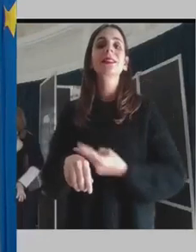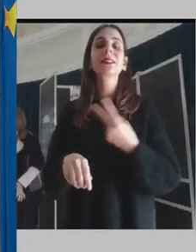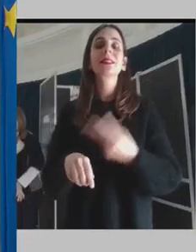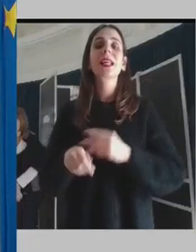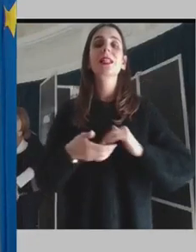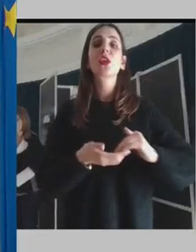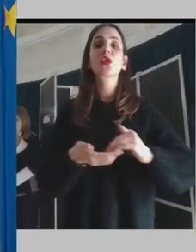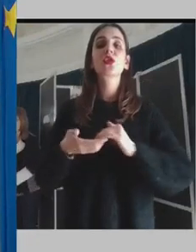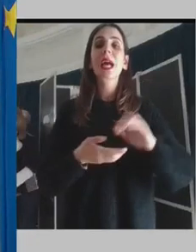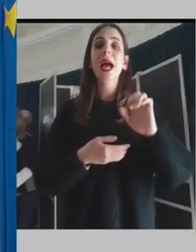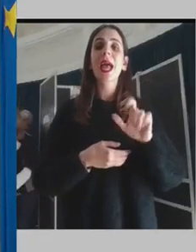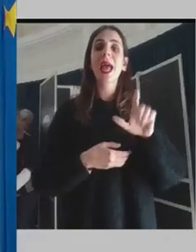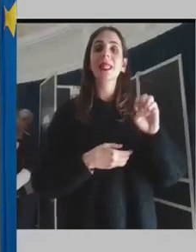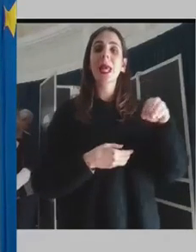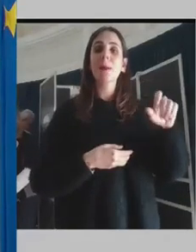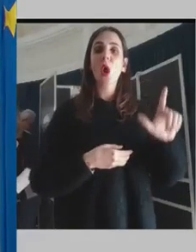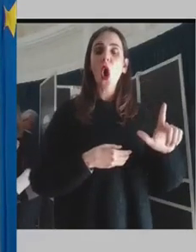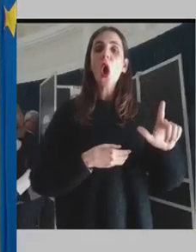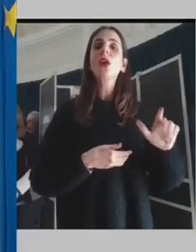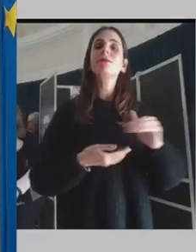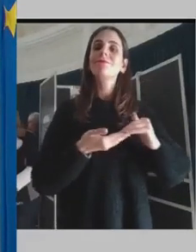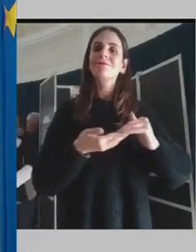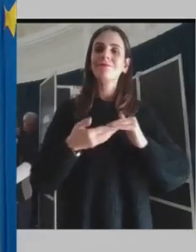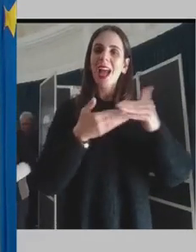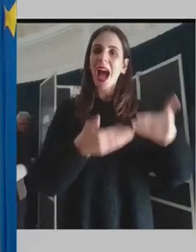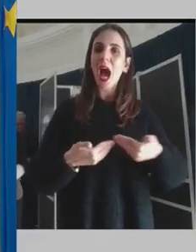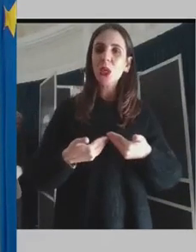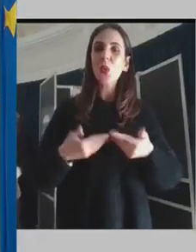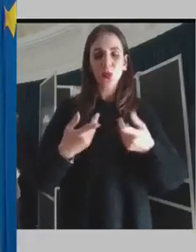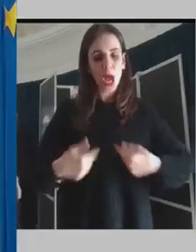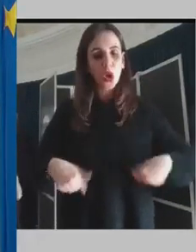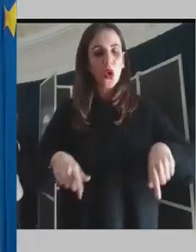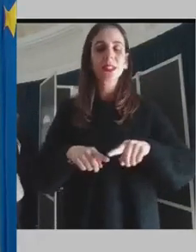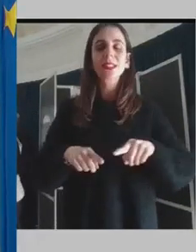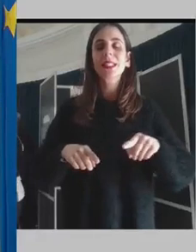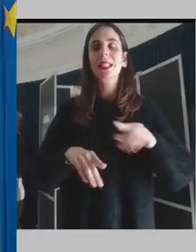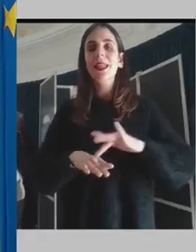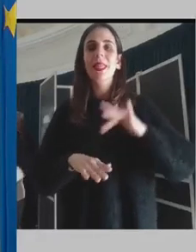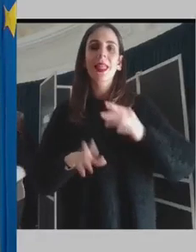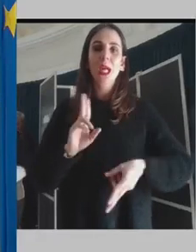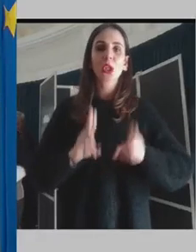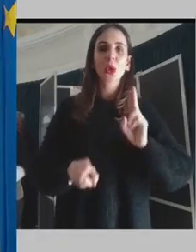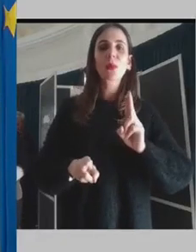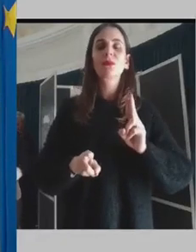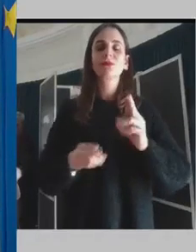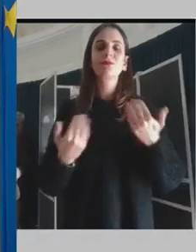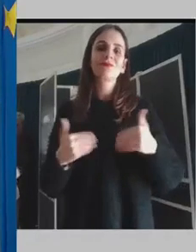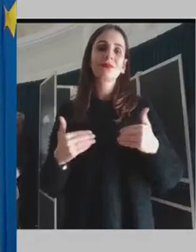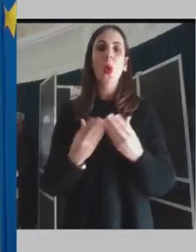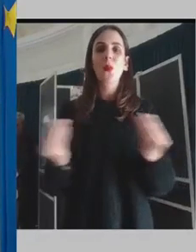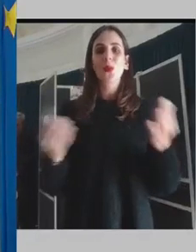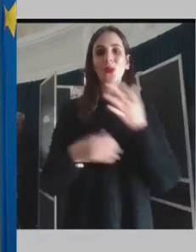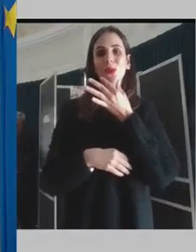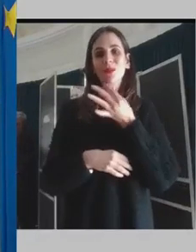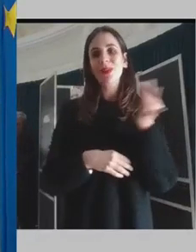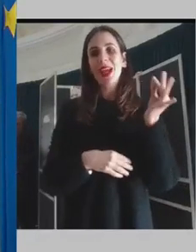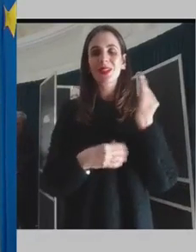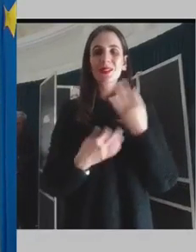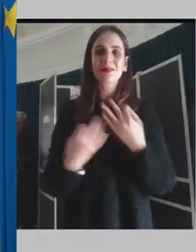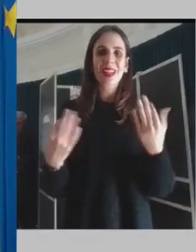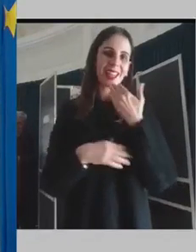che ci assiste in questi consigli più delicati. È andato tutto molto bene, quindi vi